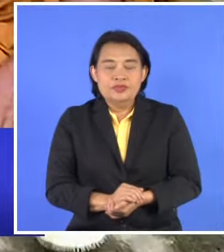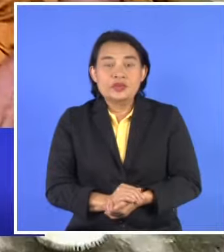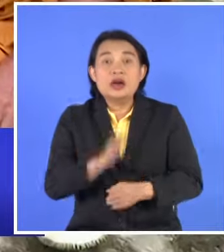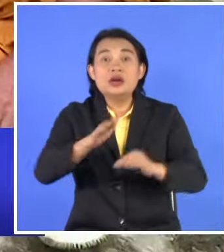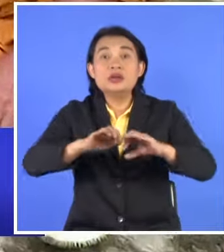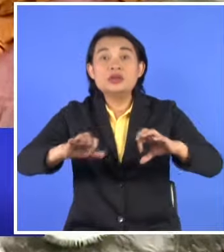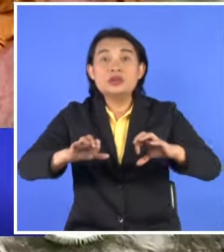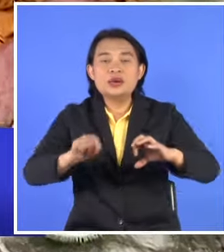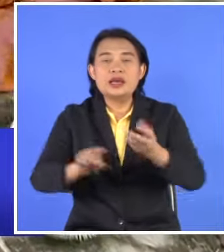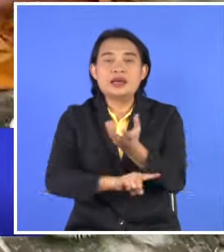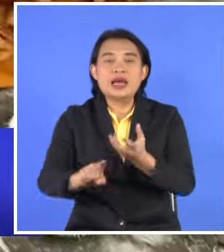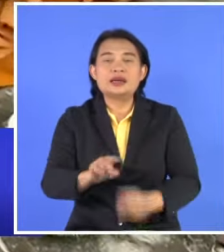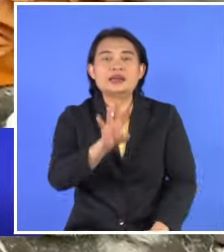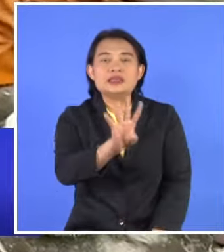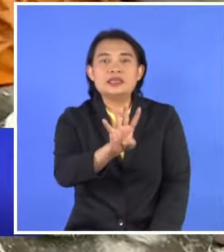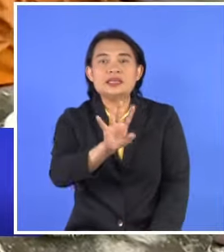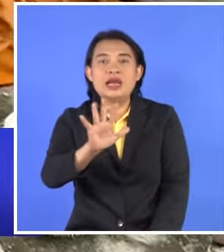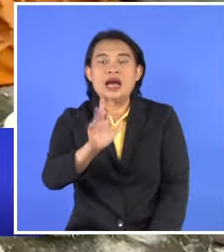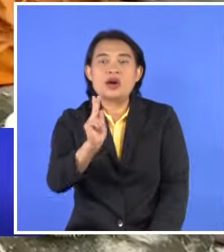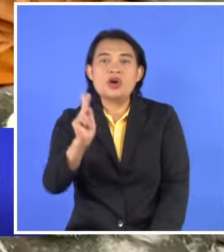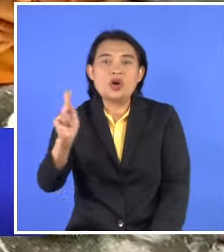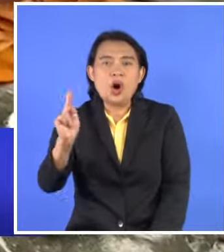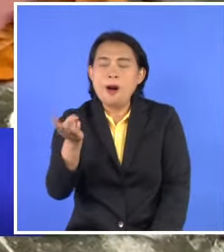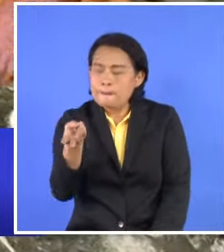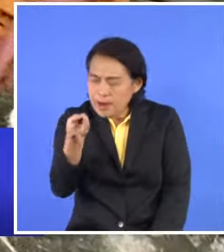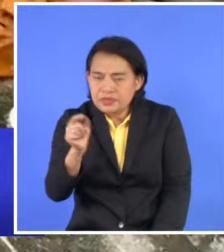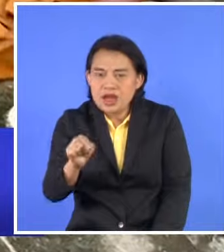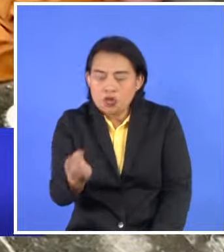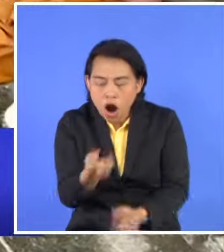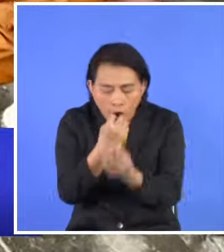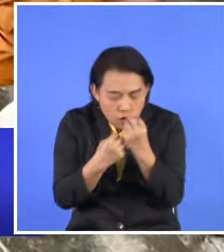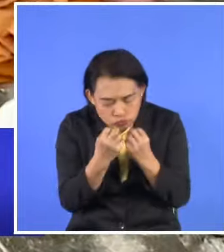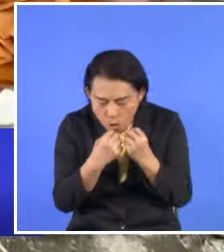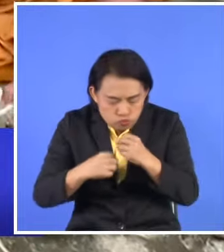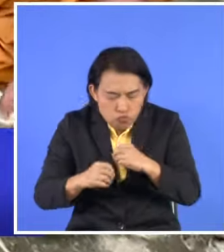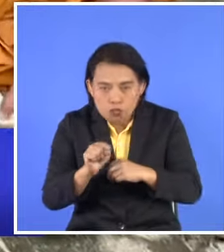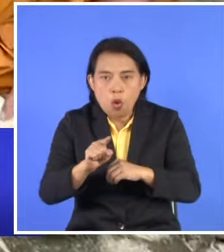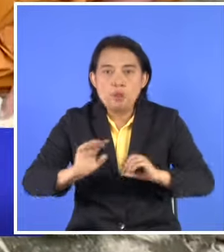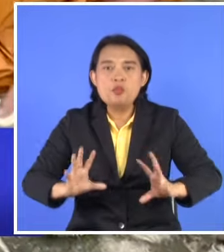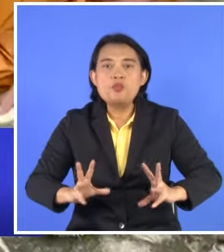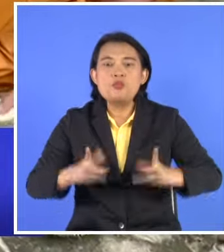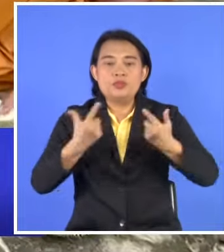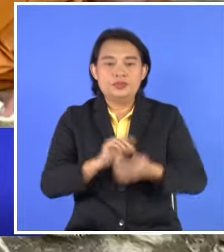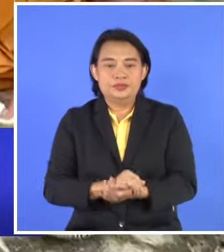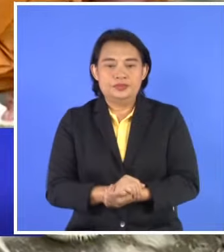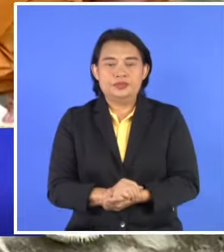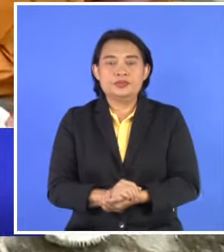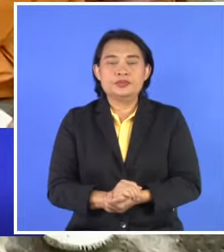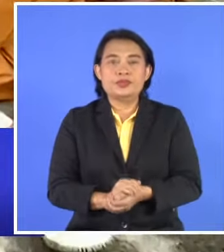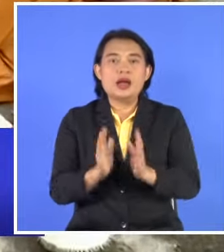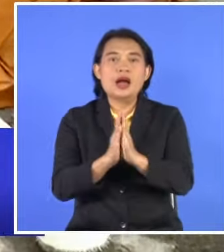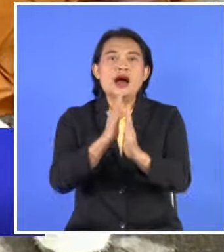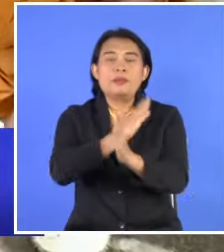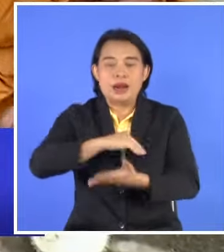4-5กเนี่ยเกลี้ยงไม่ถึง 5นาทีฮะโอหลงท้องเจ้าแพนเค้กนี่เรียบร้อยพระเคารพยาติกท่านก็บอกว่าอย่างงี้